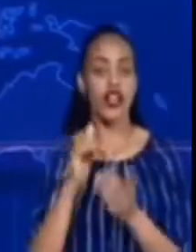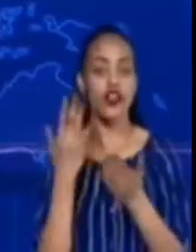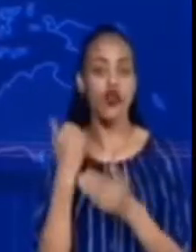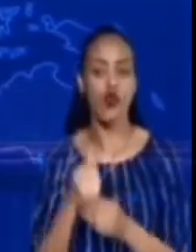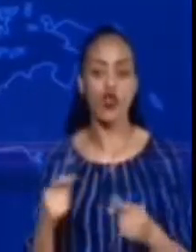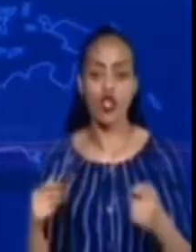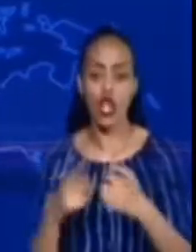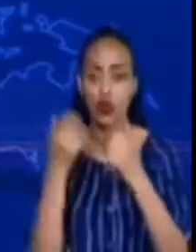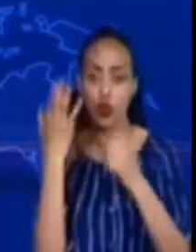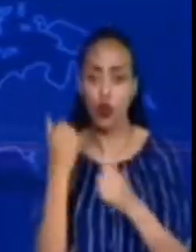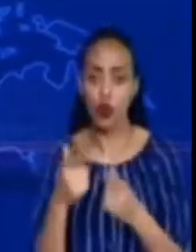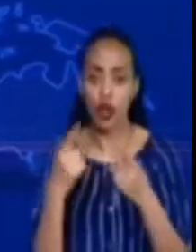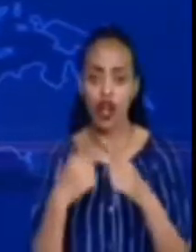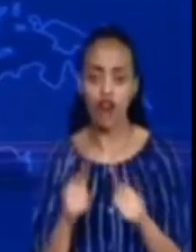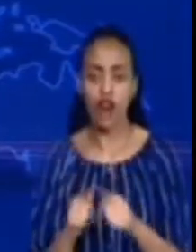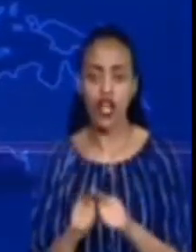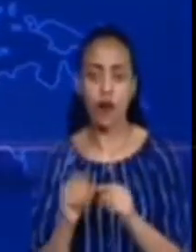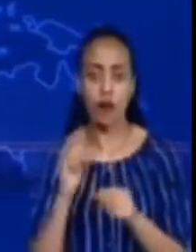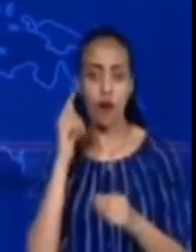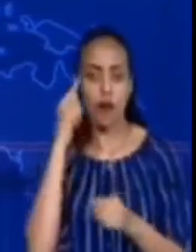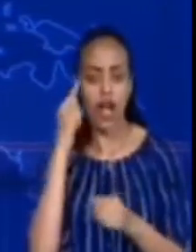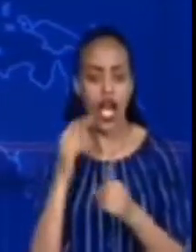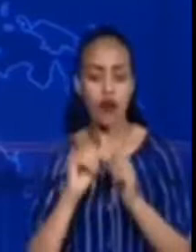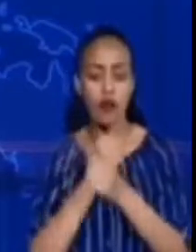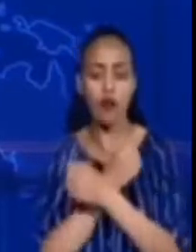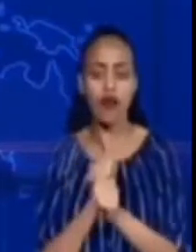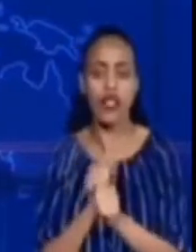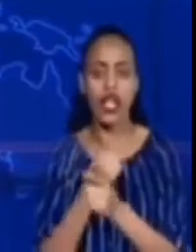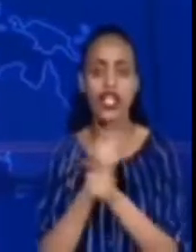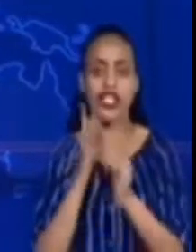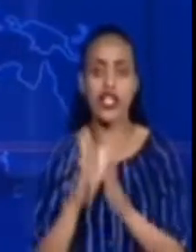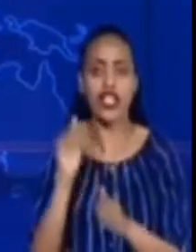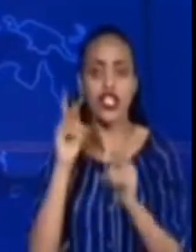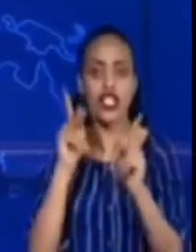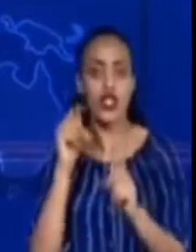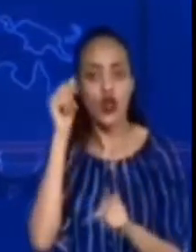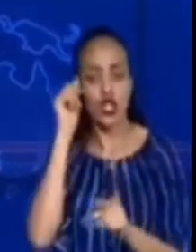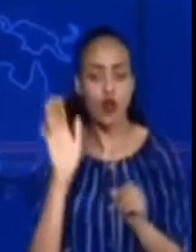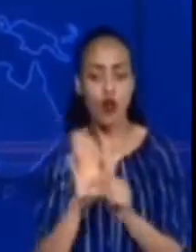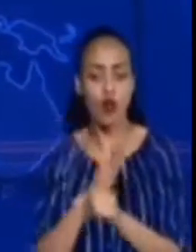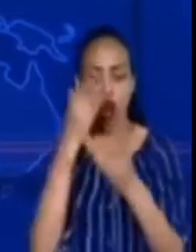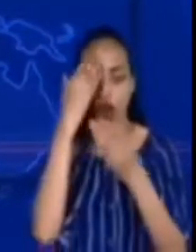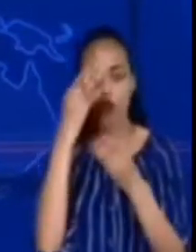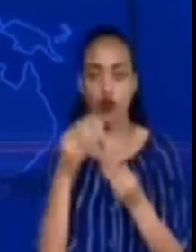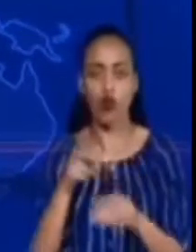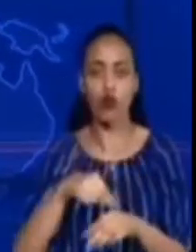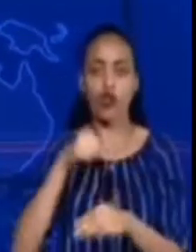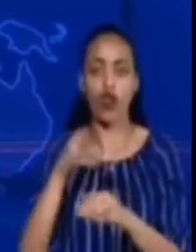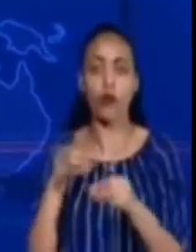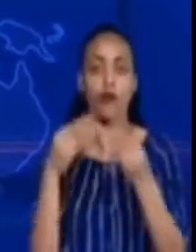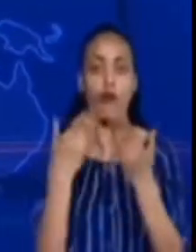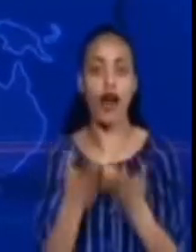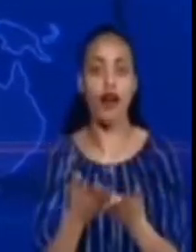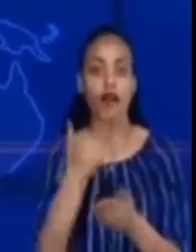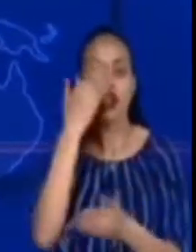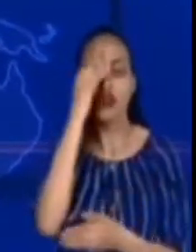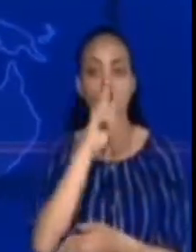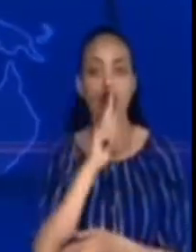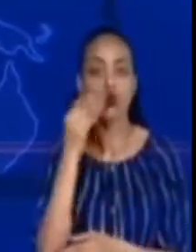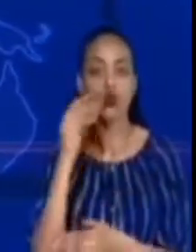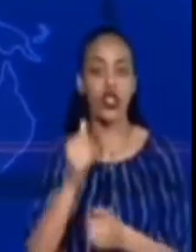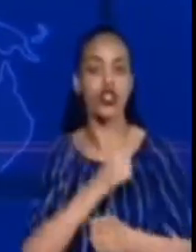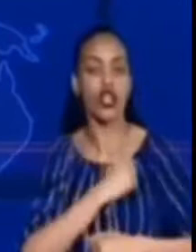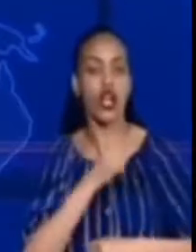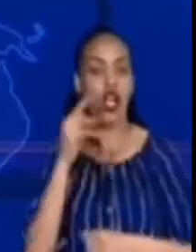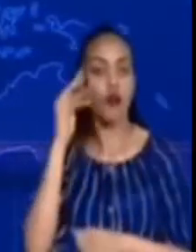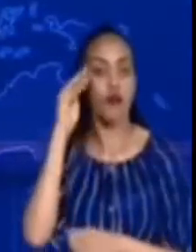ከሚሞት አንድ ሙአዚን ከሚሞት እነሱ ግን እንደዛን ያደረጉብን አሻጥሩ እንደዛ ነው ዞሮ ዞሮ አሁንም